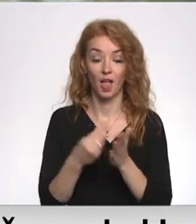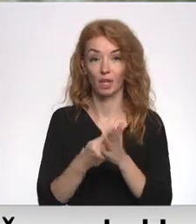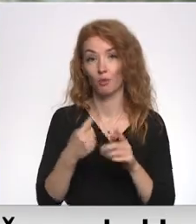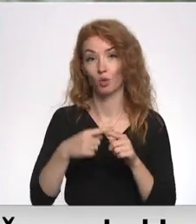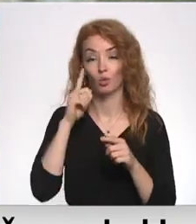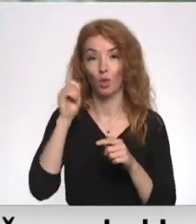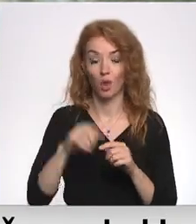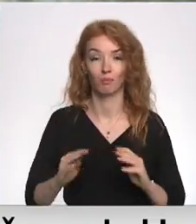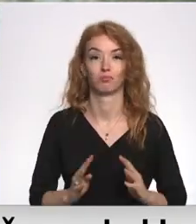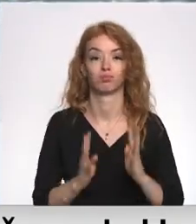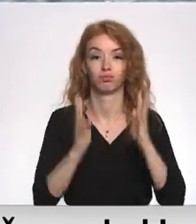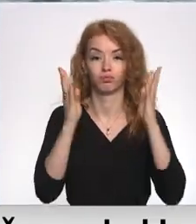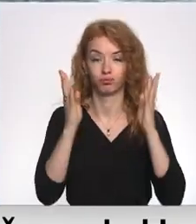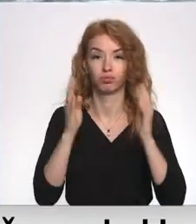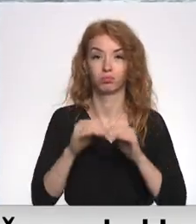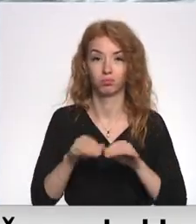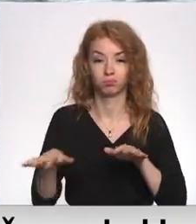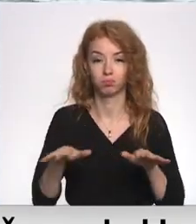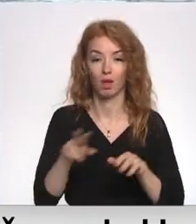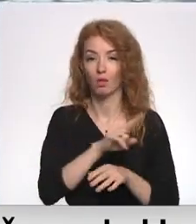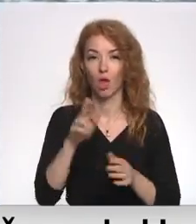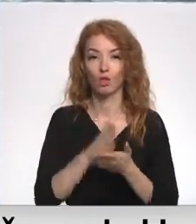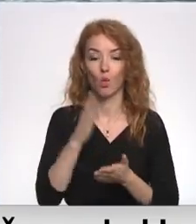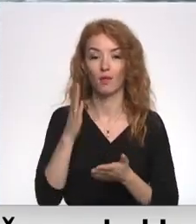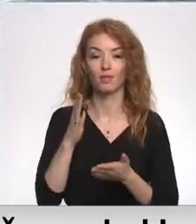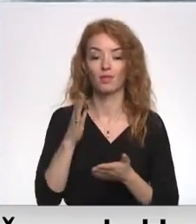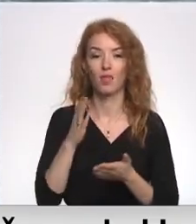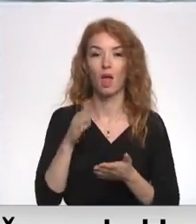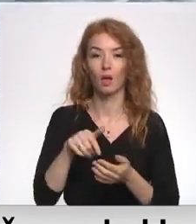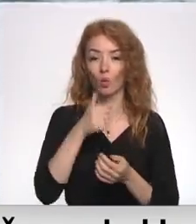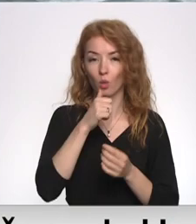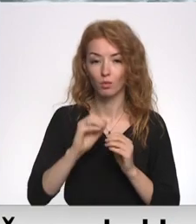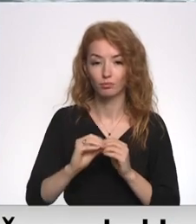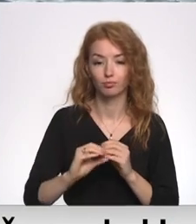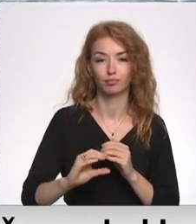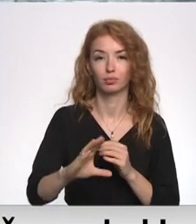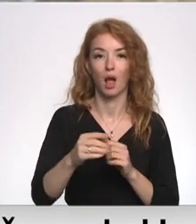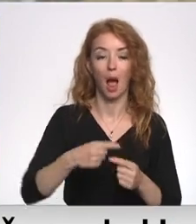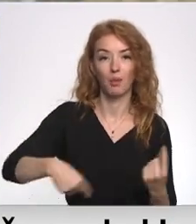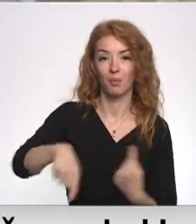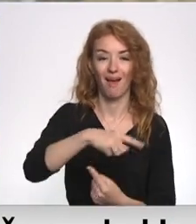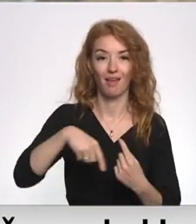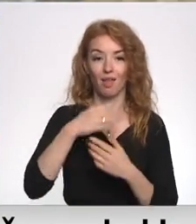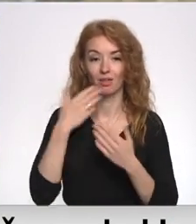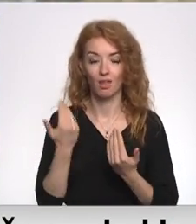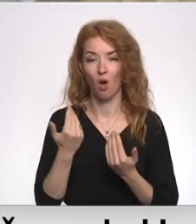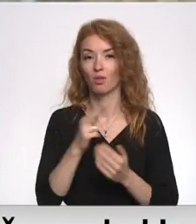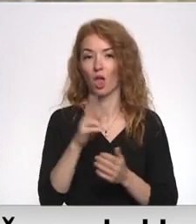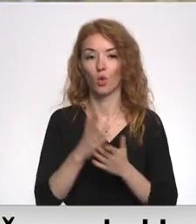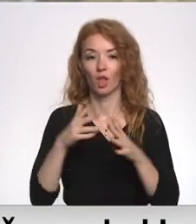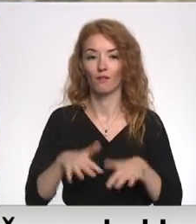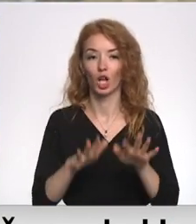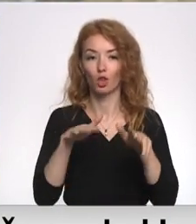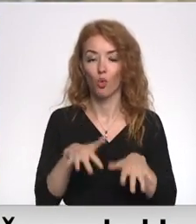protams, aizaugot šiem krastiem nenotiek vairs šī seklūdens daļas ūdens apmaiņa. Nenotiek